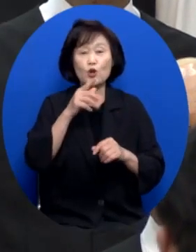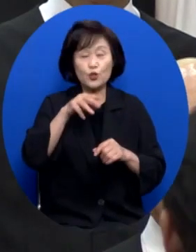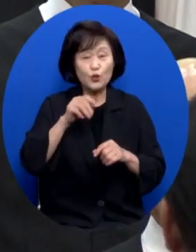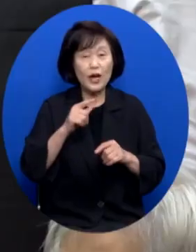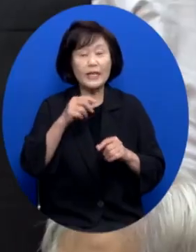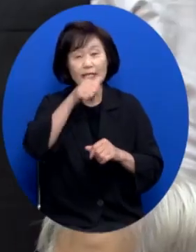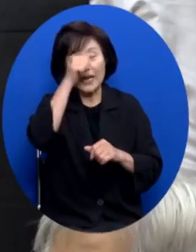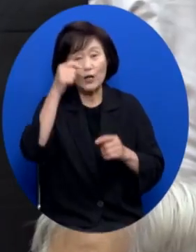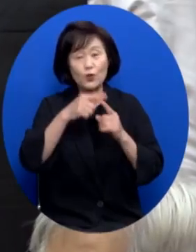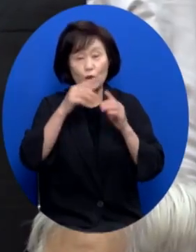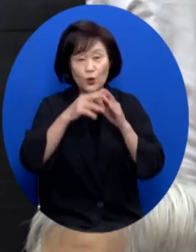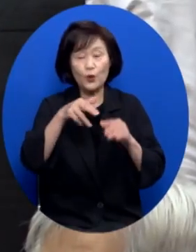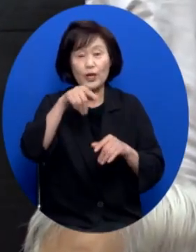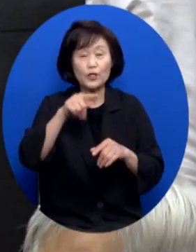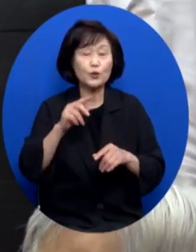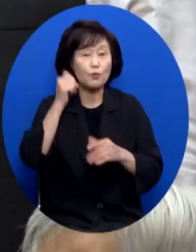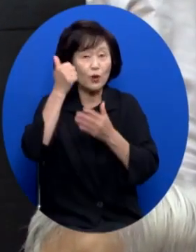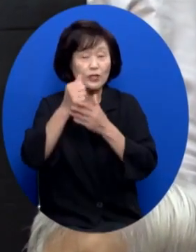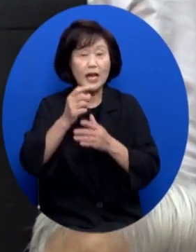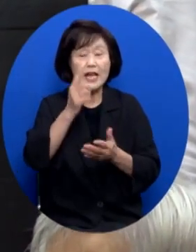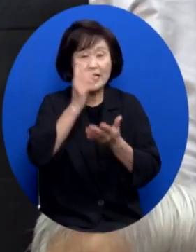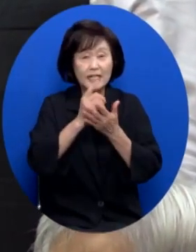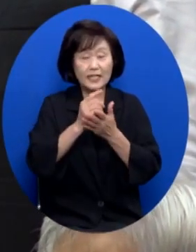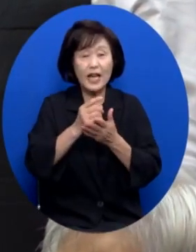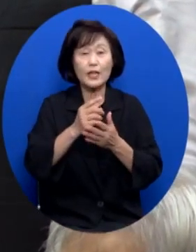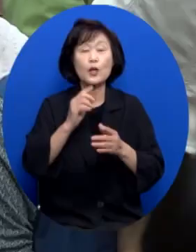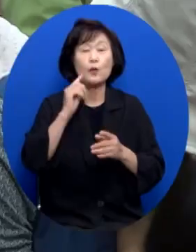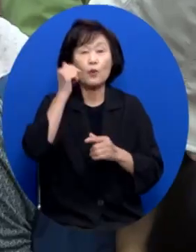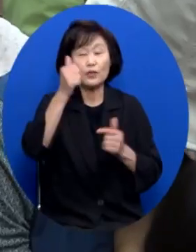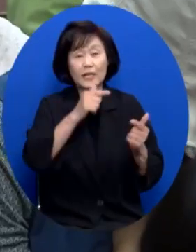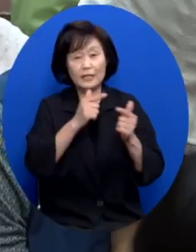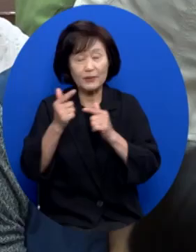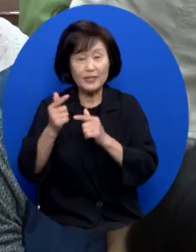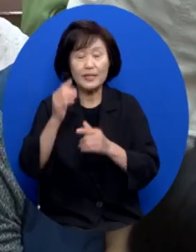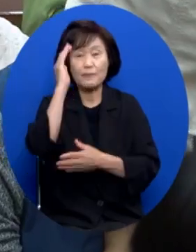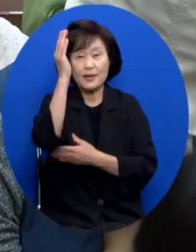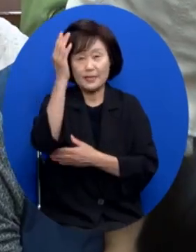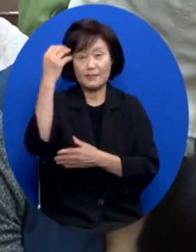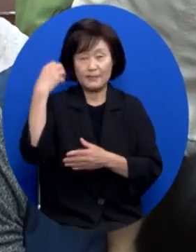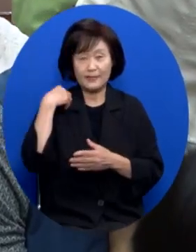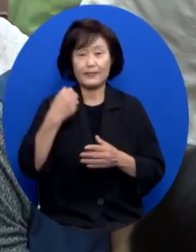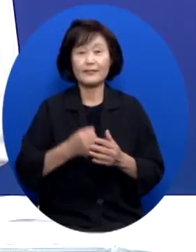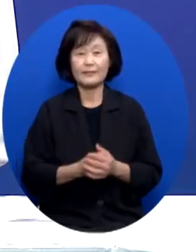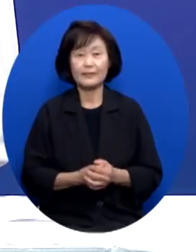주안장로교회 주승중 목사, 천안중앙교회 신문수 목사가 말씀을 전했습니다.